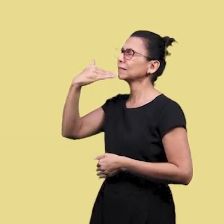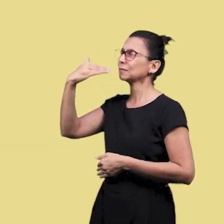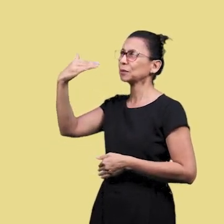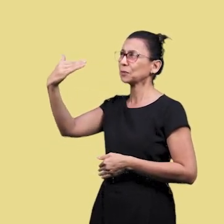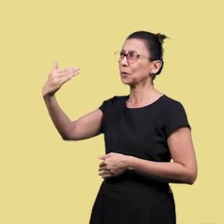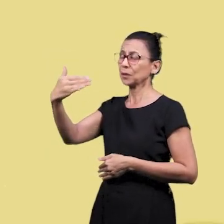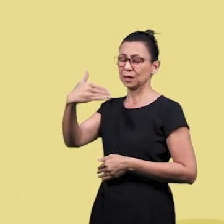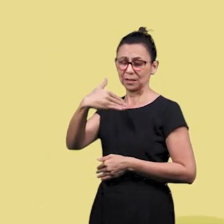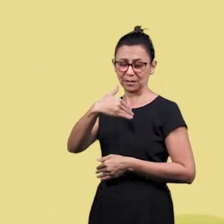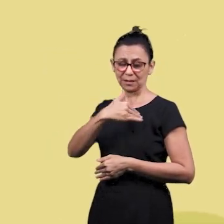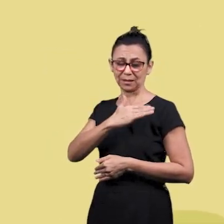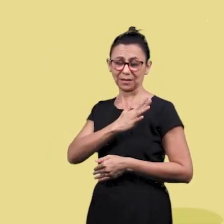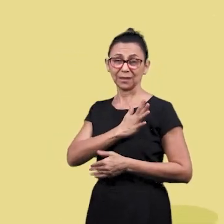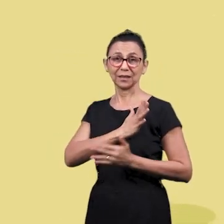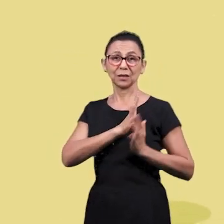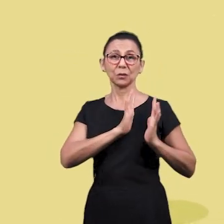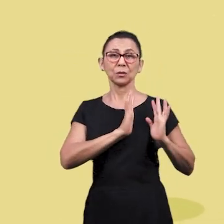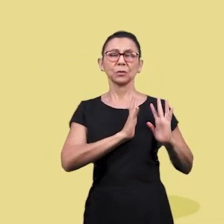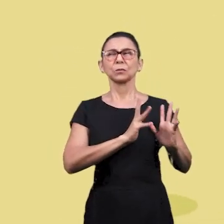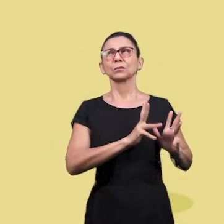сердце мое омой,